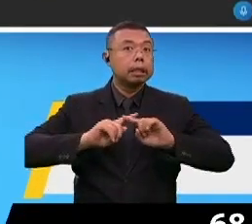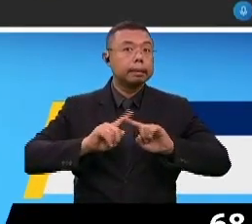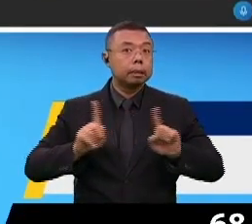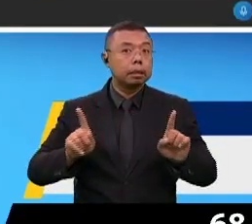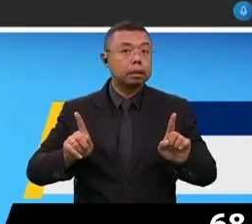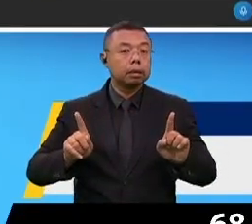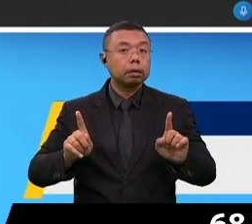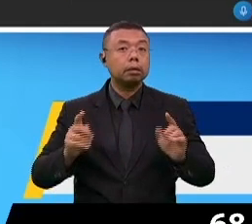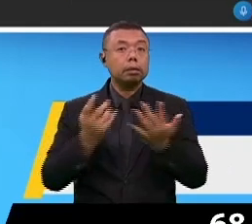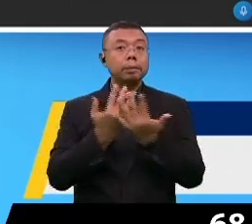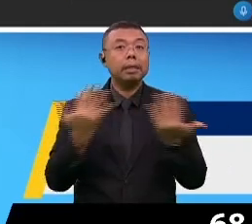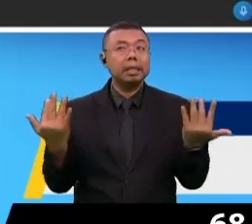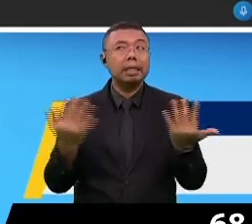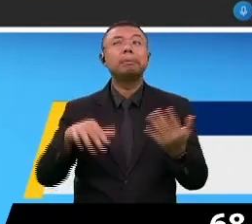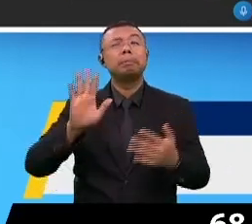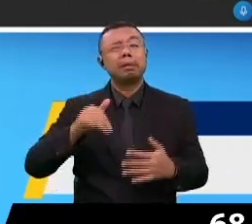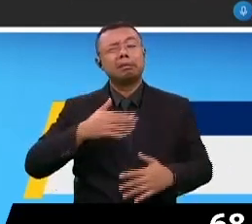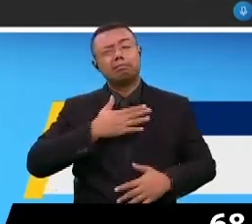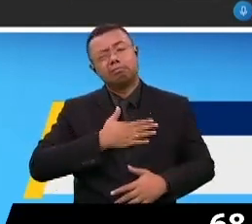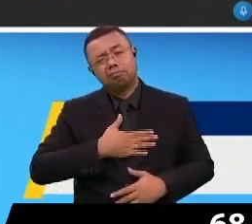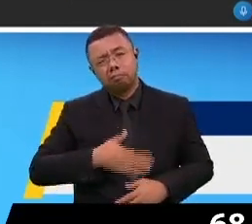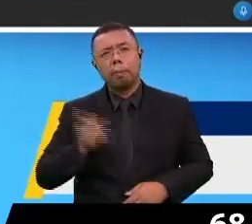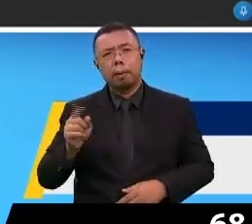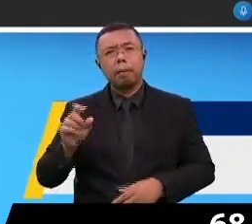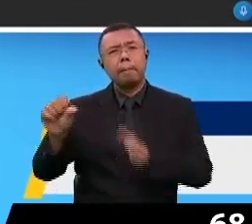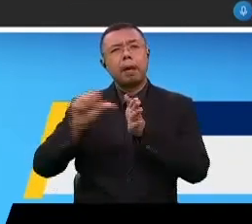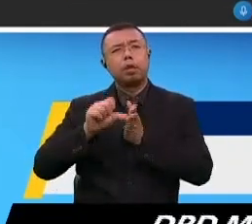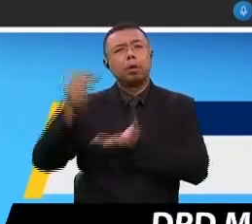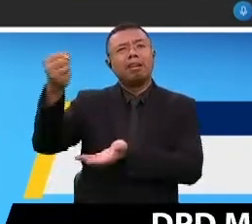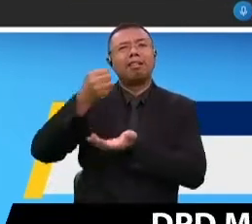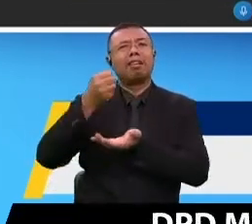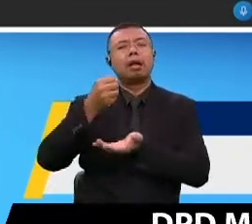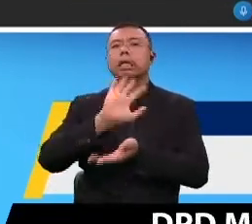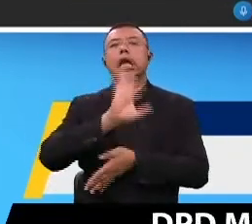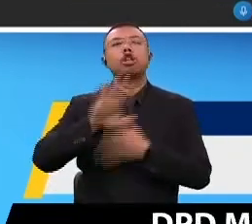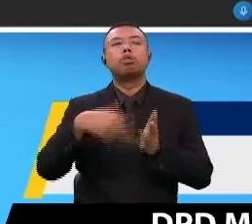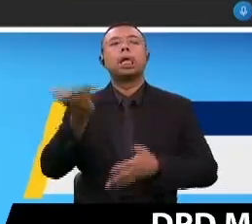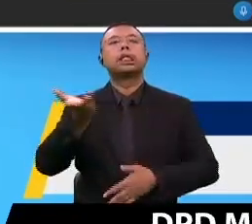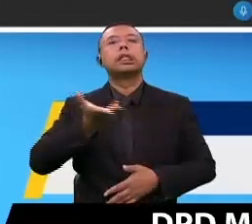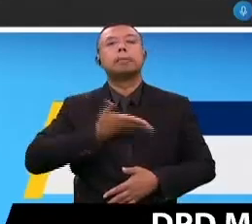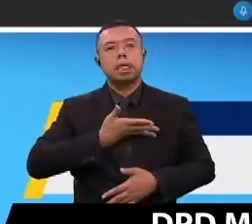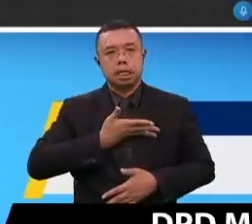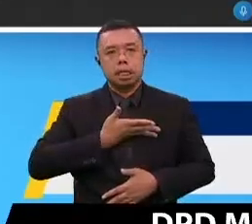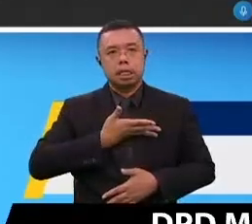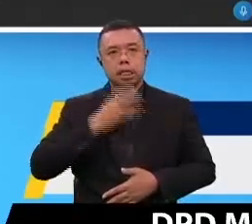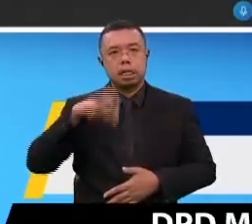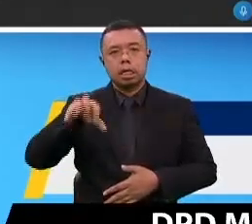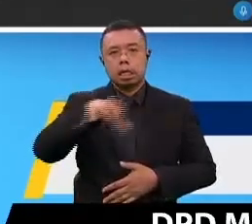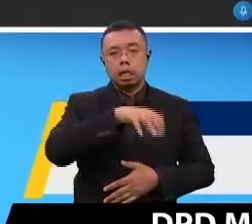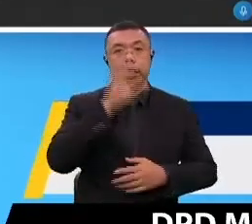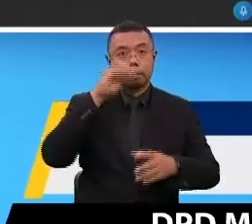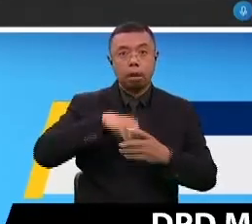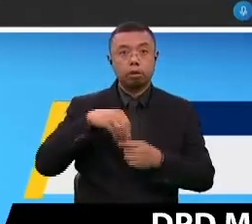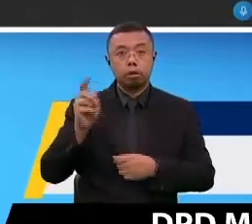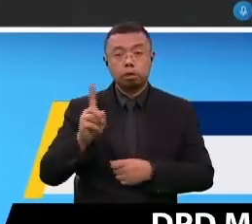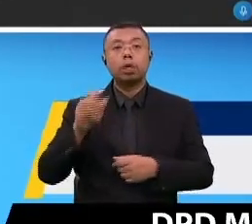warga masih mengeluhkan kurangnya bantuan logistik yang tidak merata di sejumlah wilayah terdapat banjir utamanya